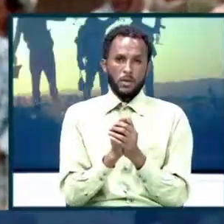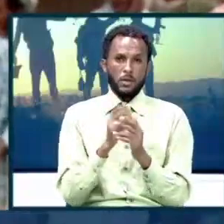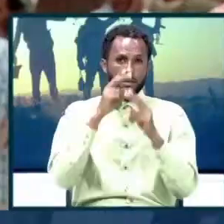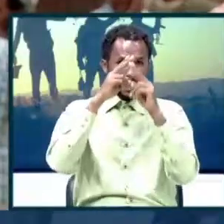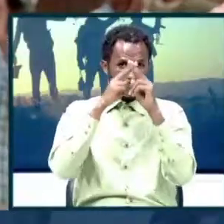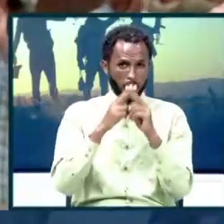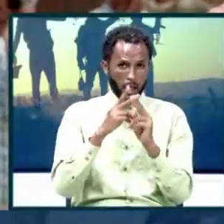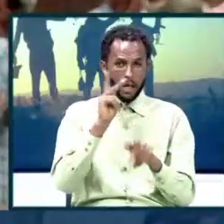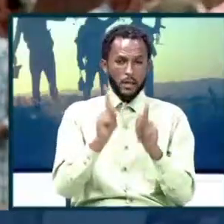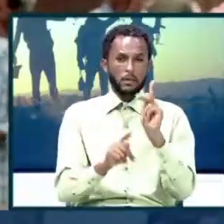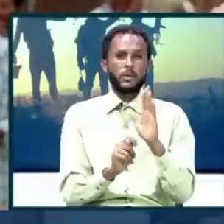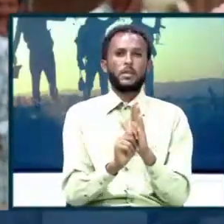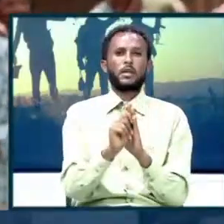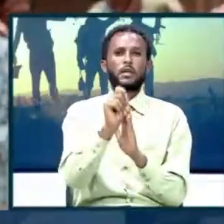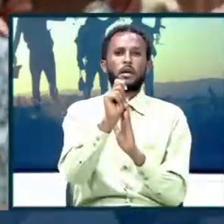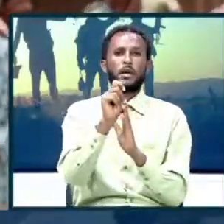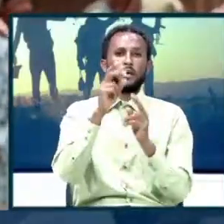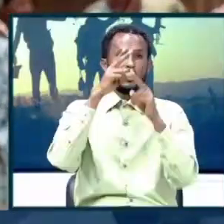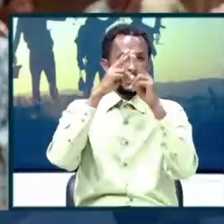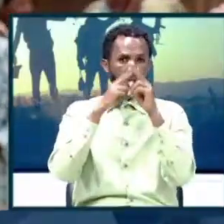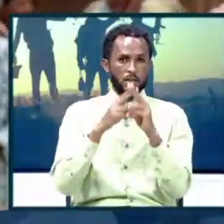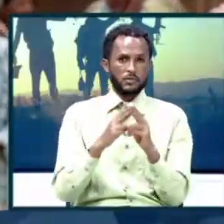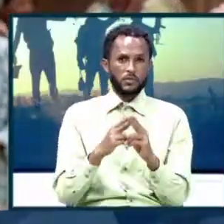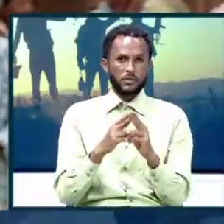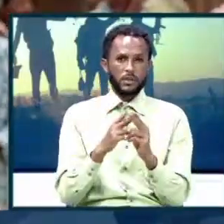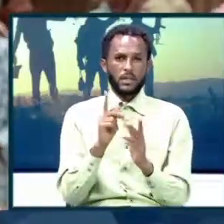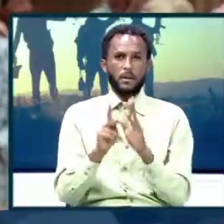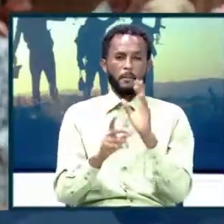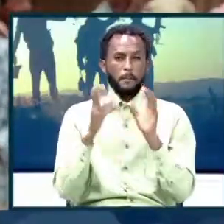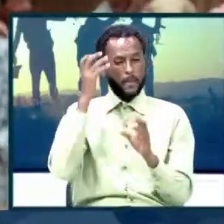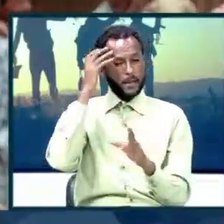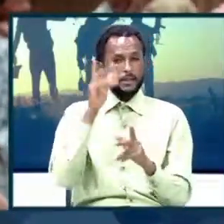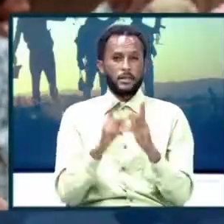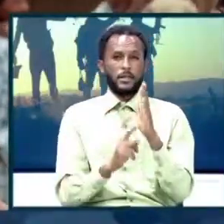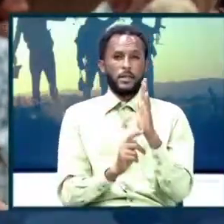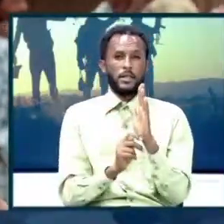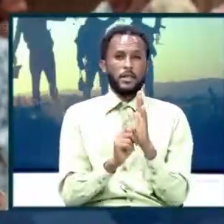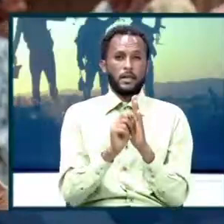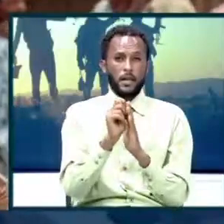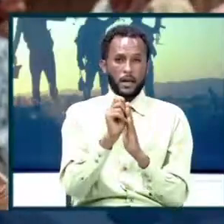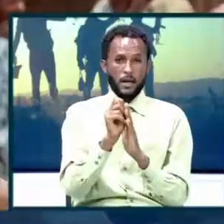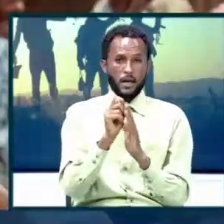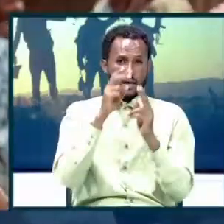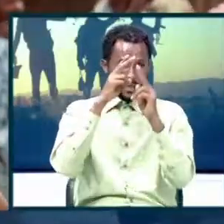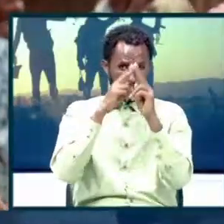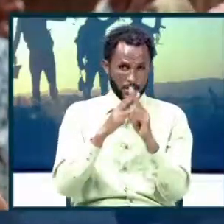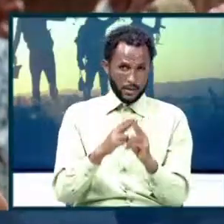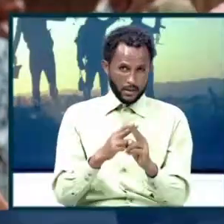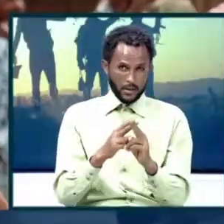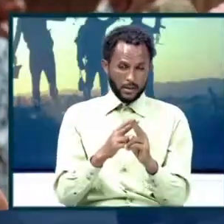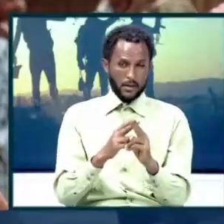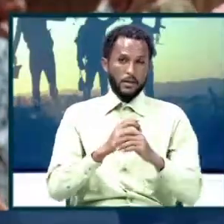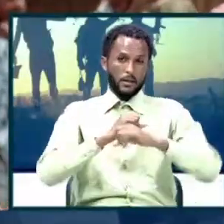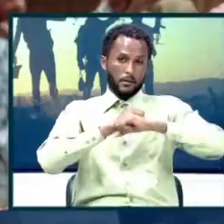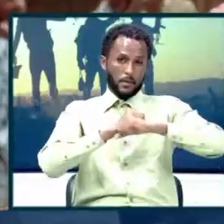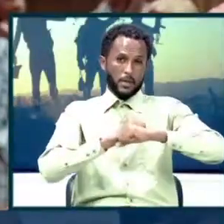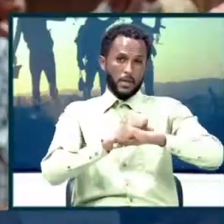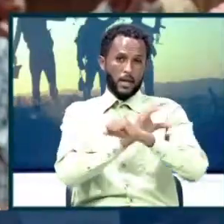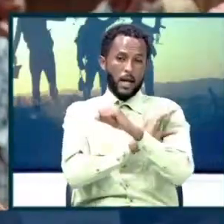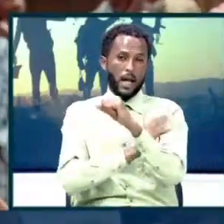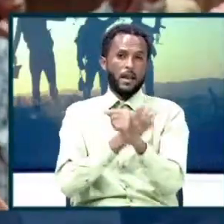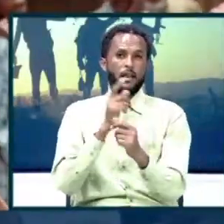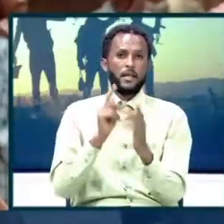ትግራይ ዝኸበርካ መንግስቲ ትግራይን ኣመራርሓን ዝኸበርካ ምክልኻል ሓይሊ